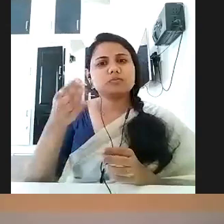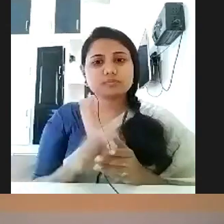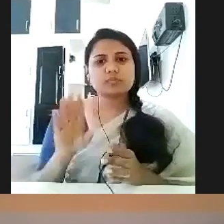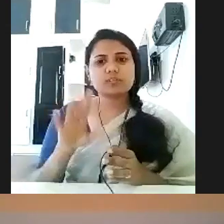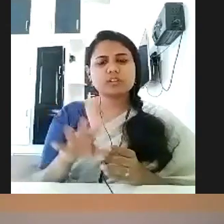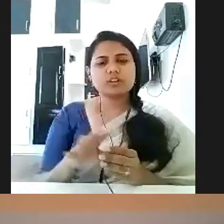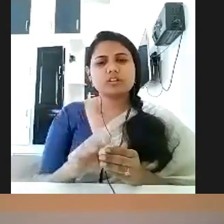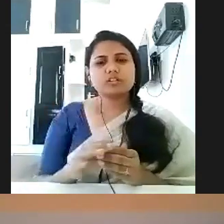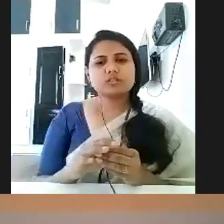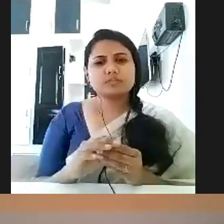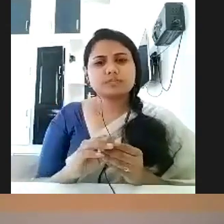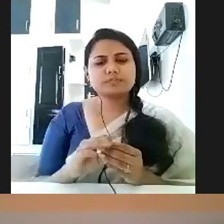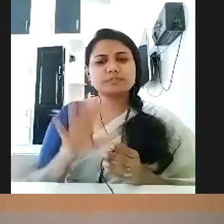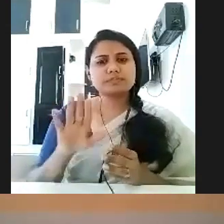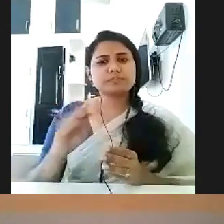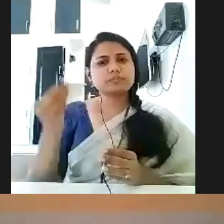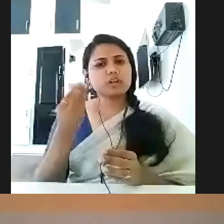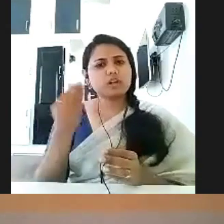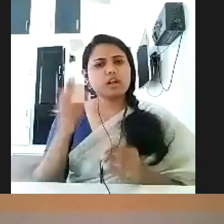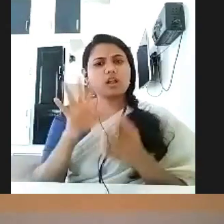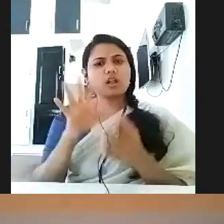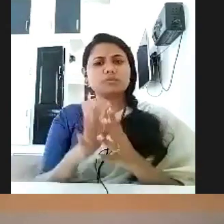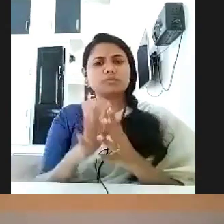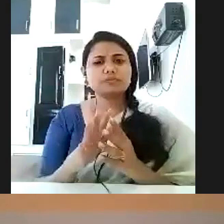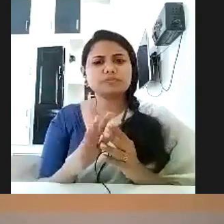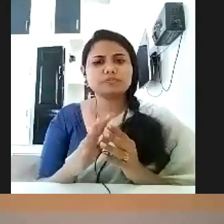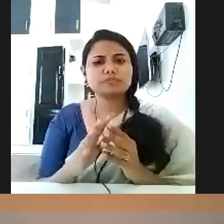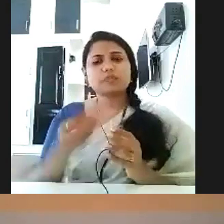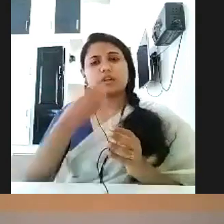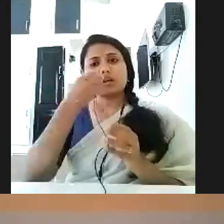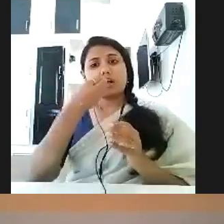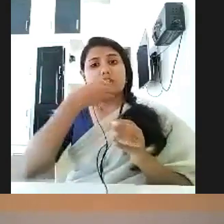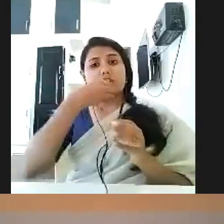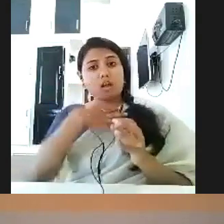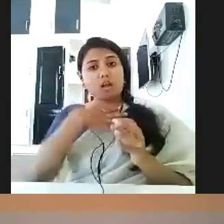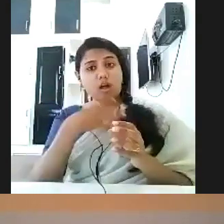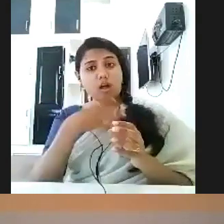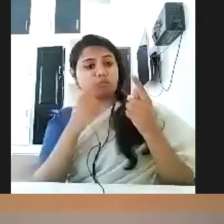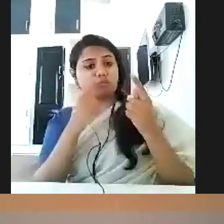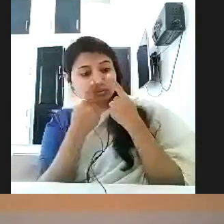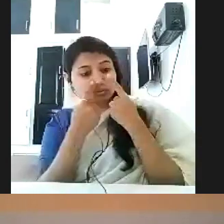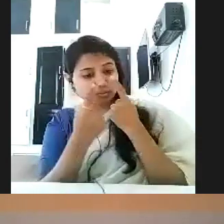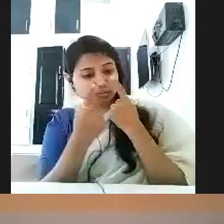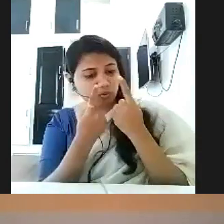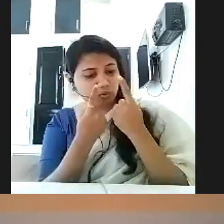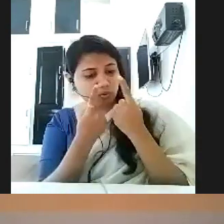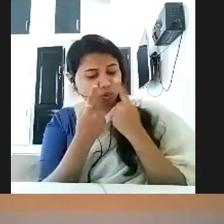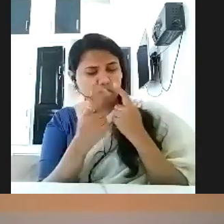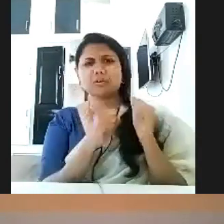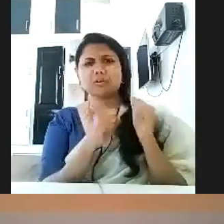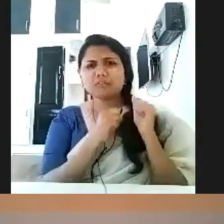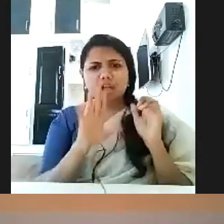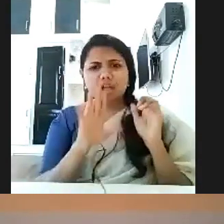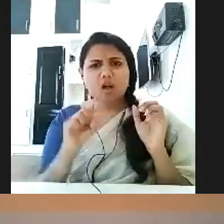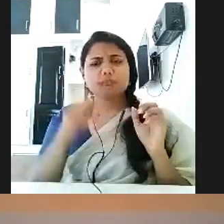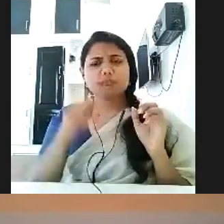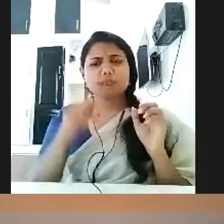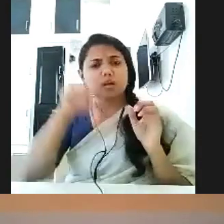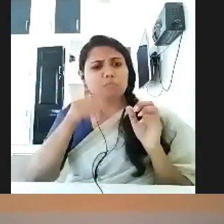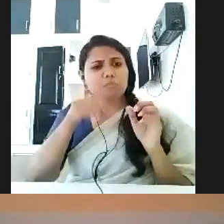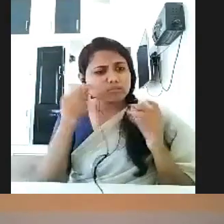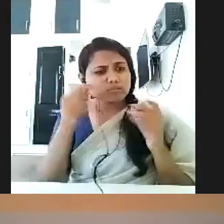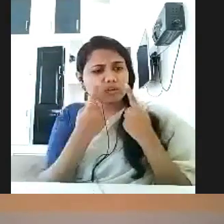നിങ്ങൾക്ക് സ്വാലോയിങ് ഫസ്റ്റ് നമുക്കൊന്ന് നോക്കണം എത്രത്തോളം ഡിഫിക്കൽട്ടി ഉള്ളതെന്ന്. അതർവൈസ് വാട്ട് വി ആക്ച്വലി ഡു ഫോർ യങ്ങർ ചിൽഡ്രൻ, ബിക്കോസ്